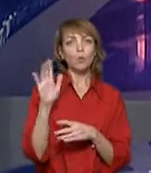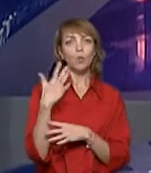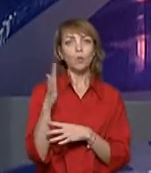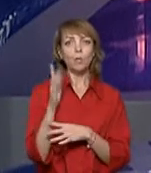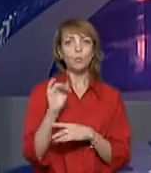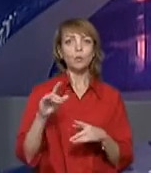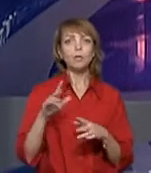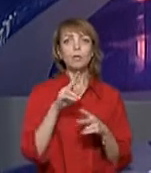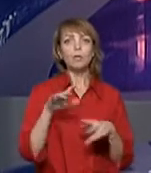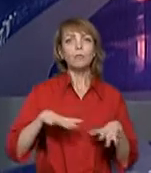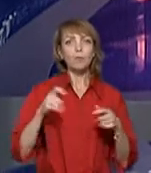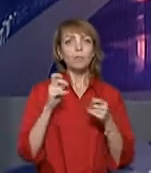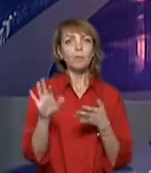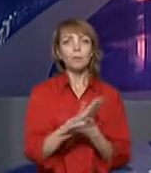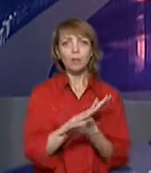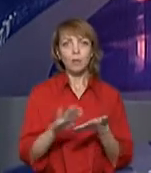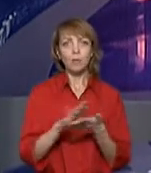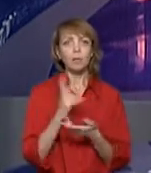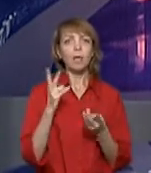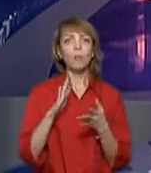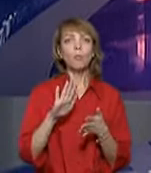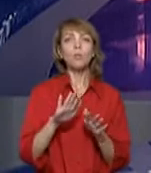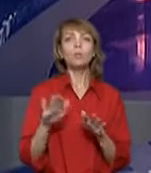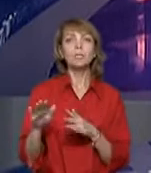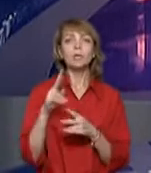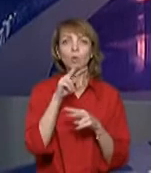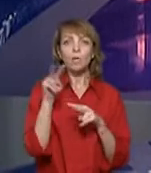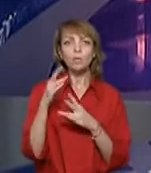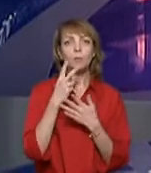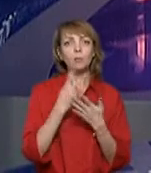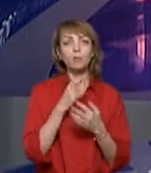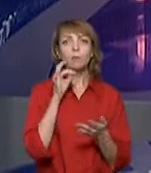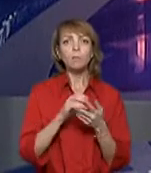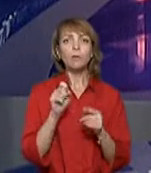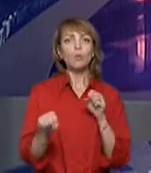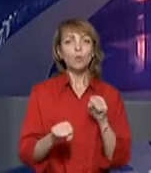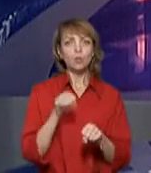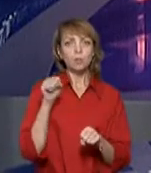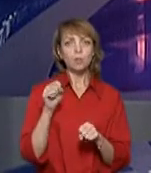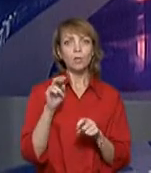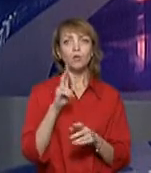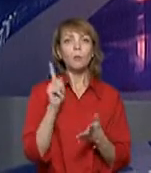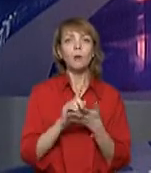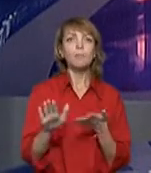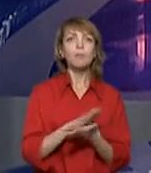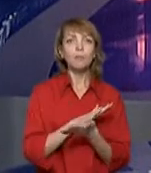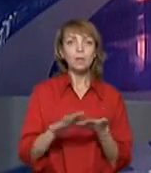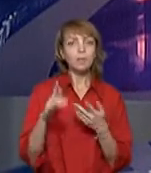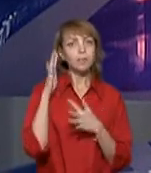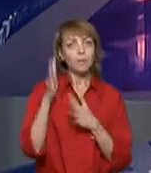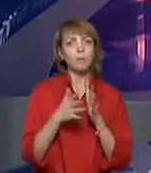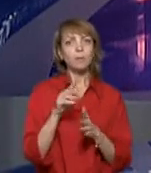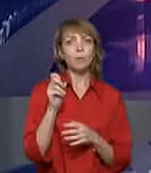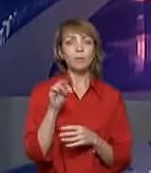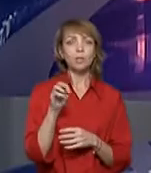прогулянки, бо за тваринами не прибирають. Яка позиція доглядачів, чи передбачено відповідальність за порушення та хто має прибирати,